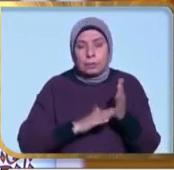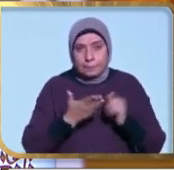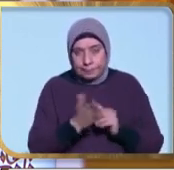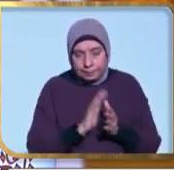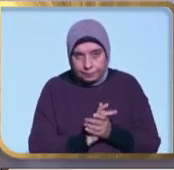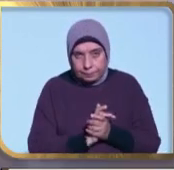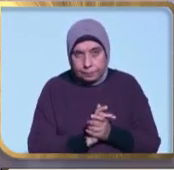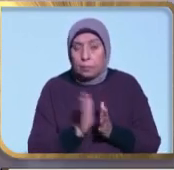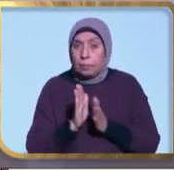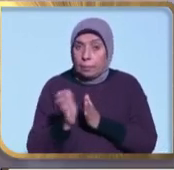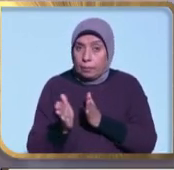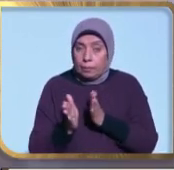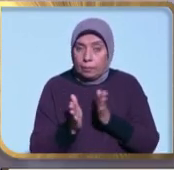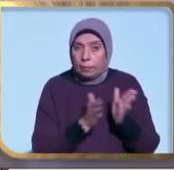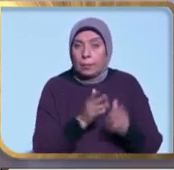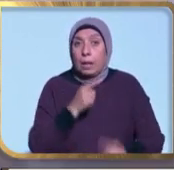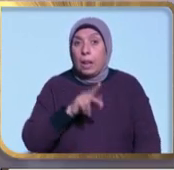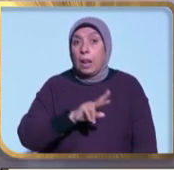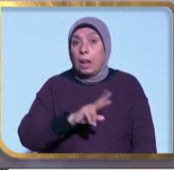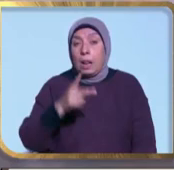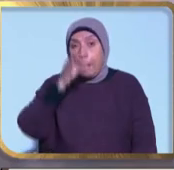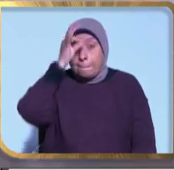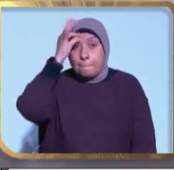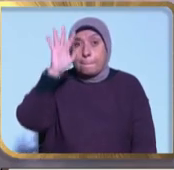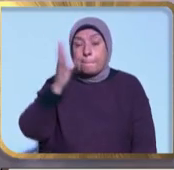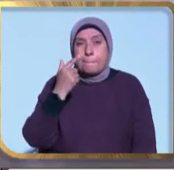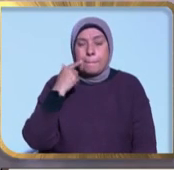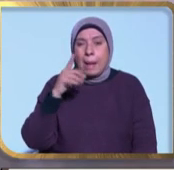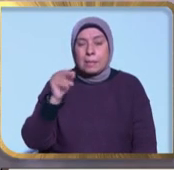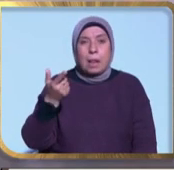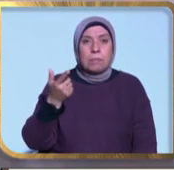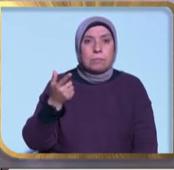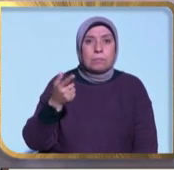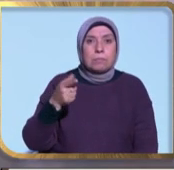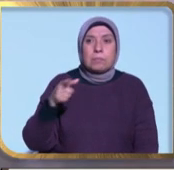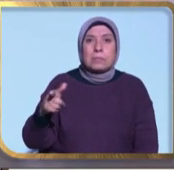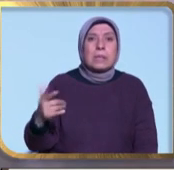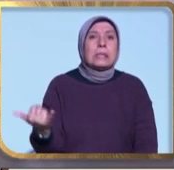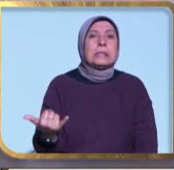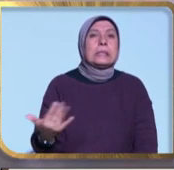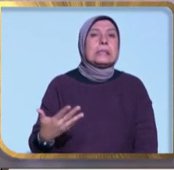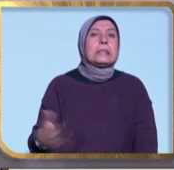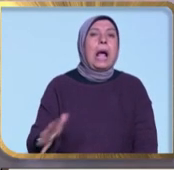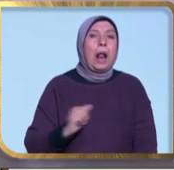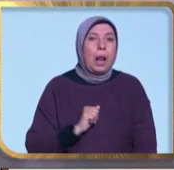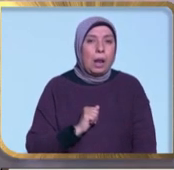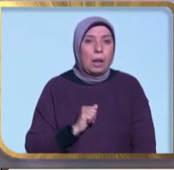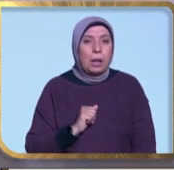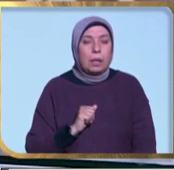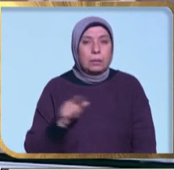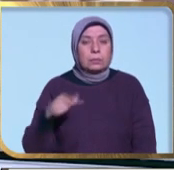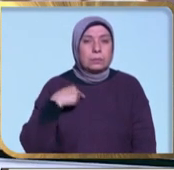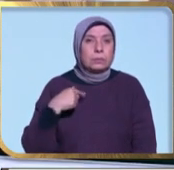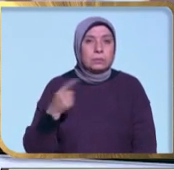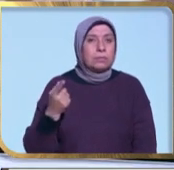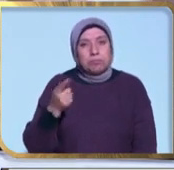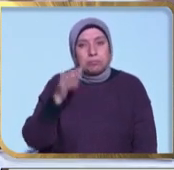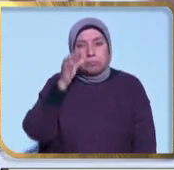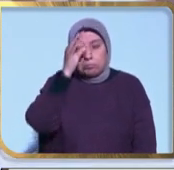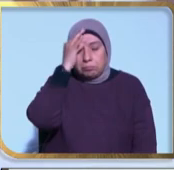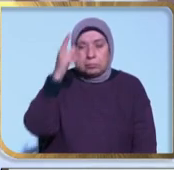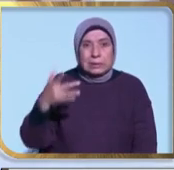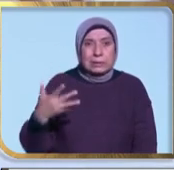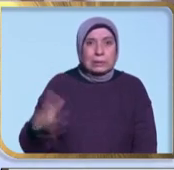بخلاف ما لو كان الامر اللي بيحصل امر يسير او امر يمكن ان